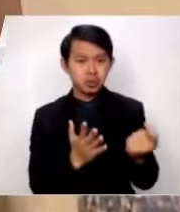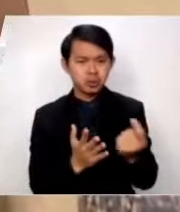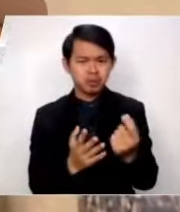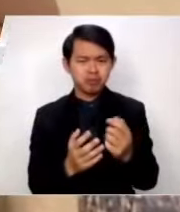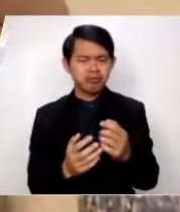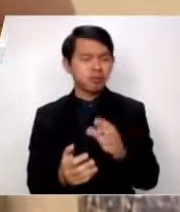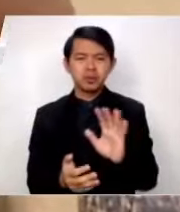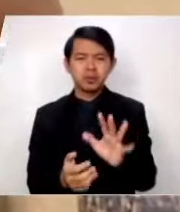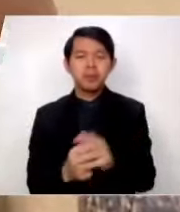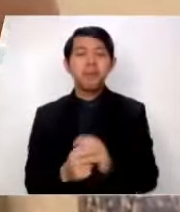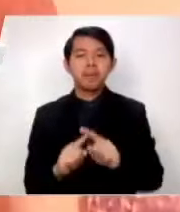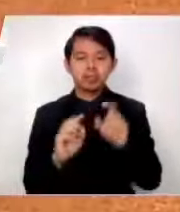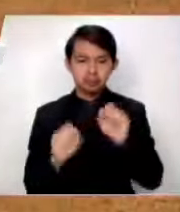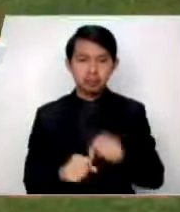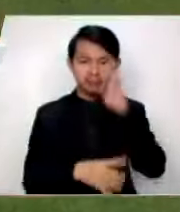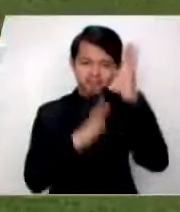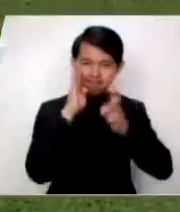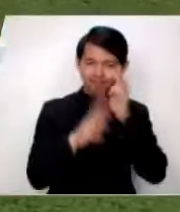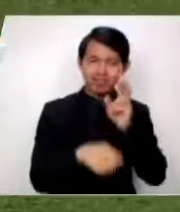na makikita sa loob ng bahay.